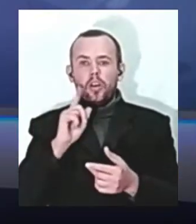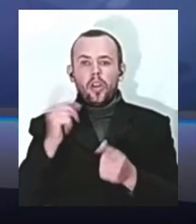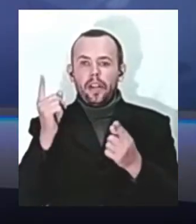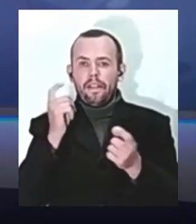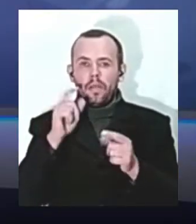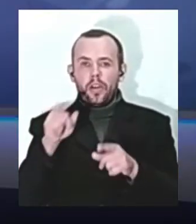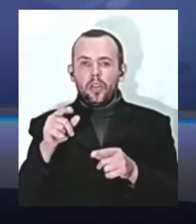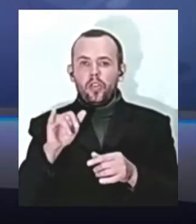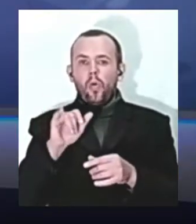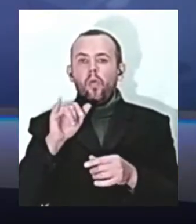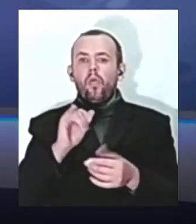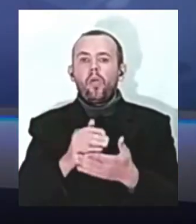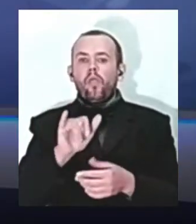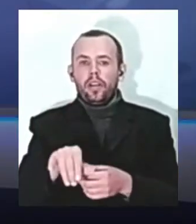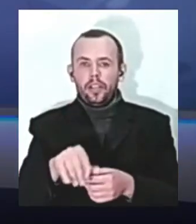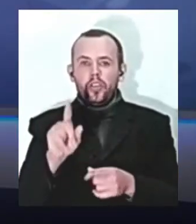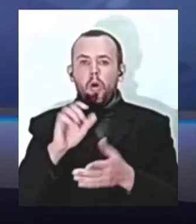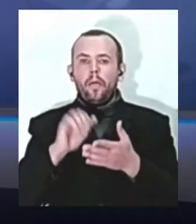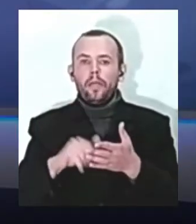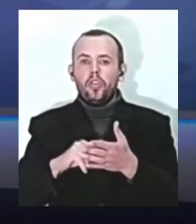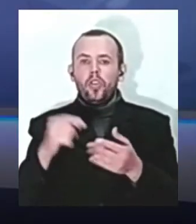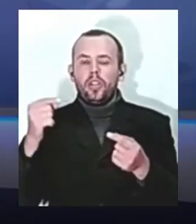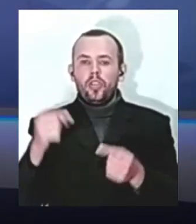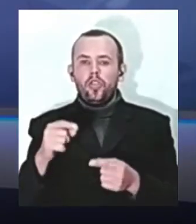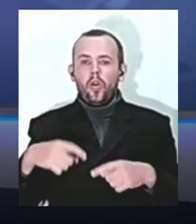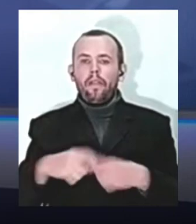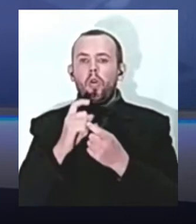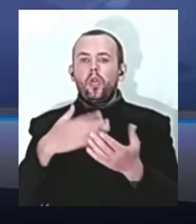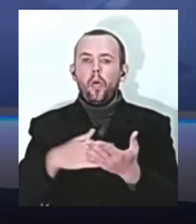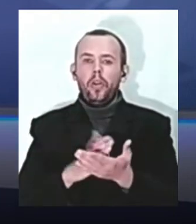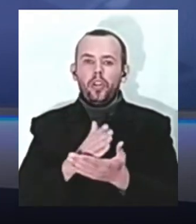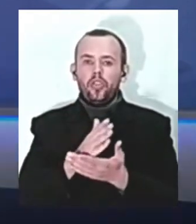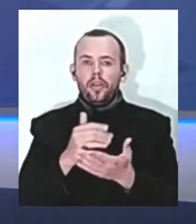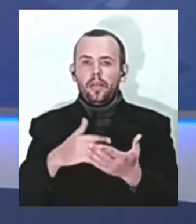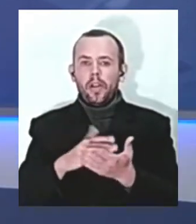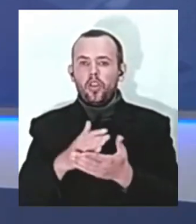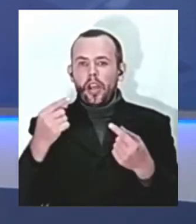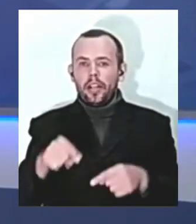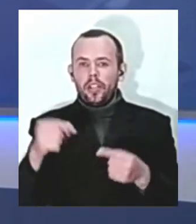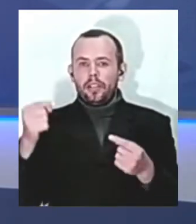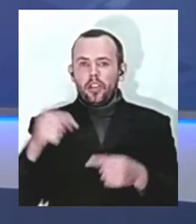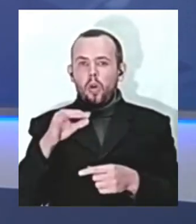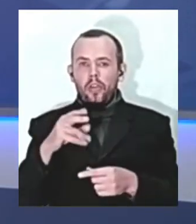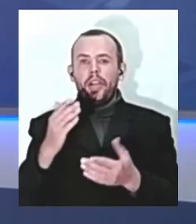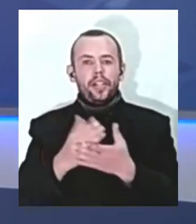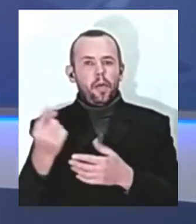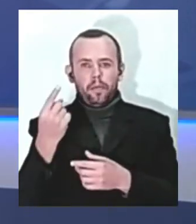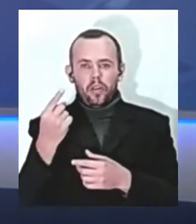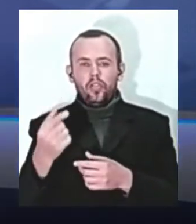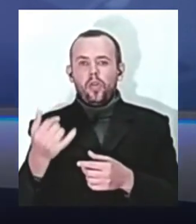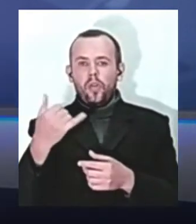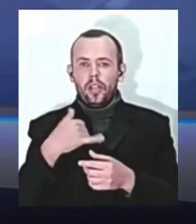що причиною зазначеного конфлікту, політичної кризи в зазначеній громаді є те, що була спроба, було